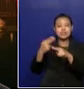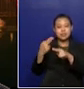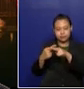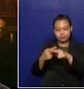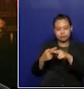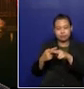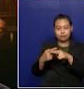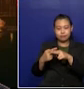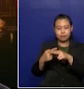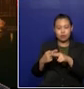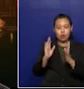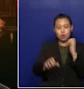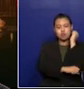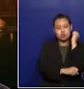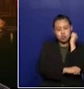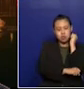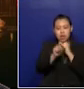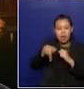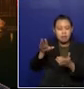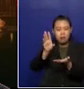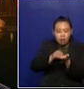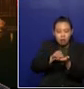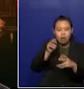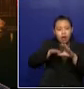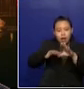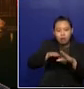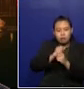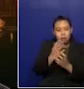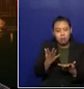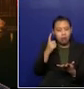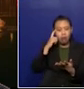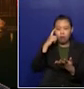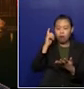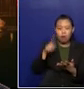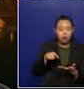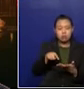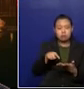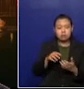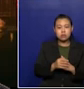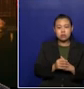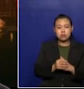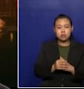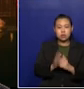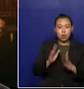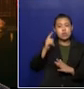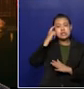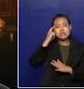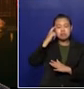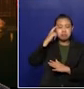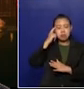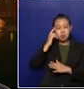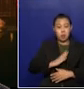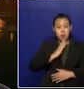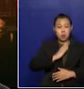ะคนจนเข้าถึงไหมฮะแอปเป๋าตังฮะ แถมยังคนคิดแคมเปญภูมิใจนักภูมิใจ